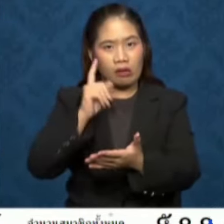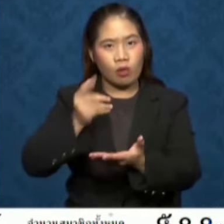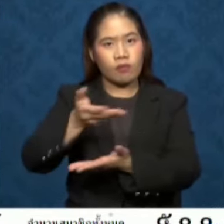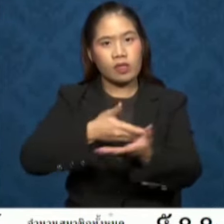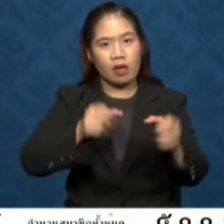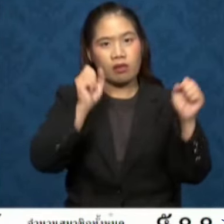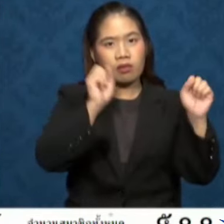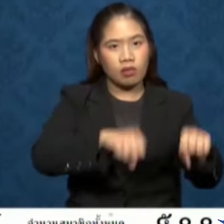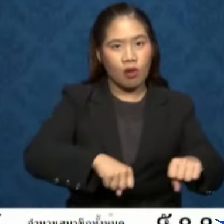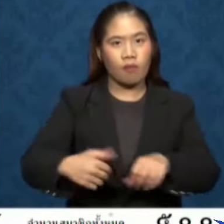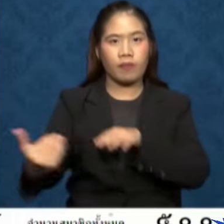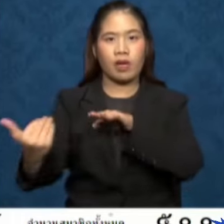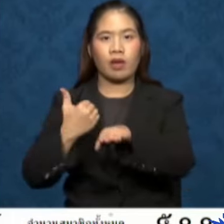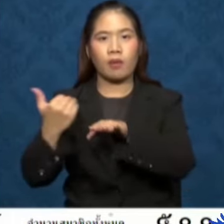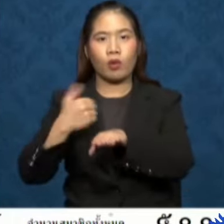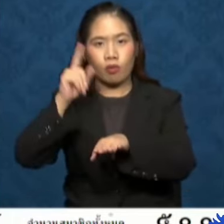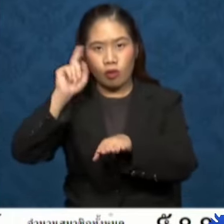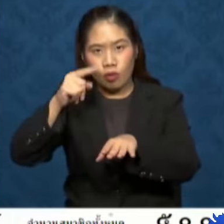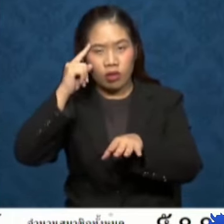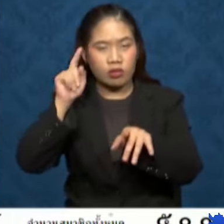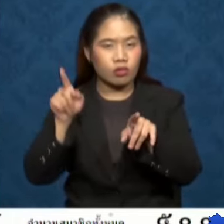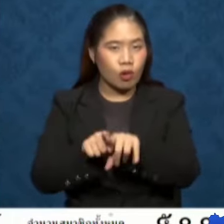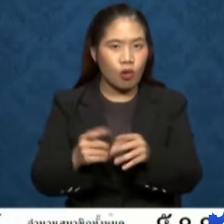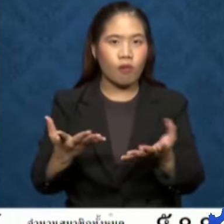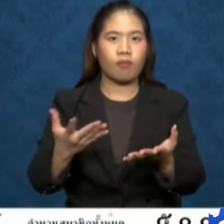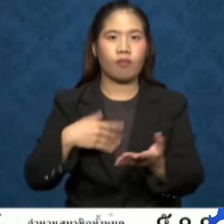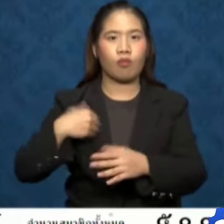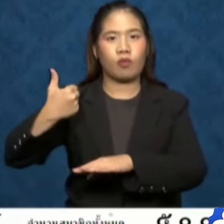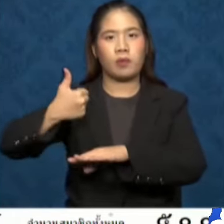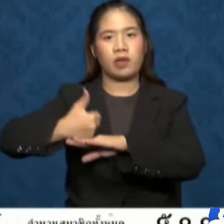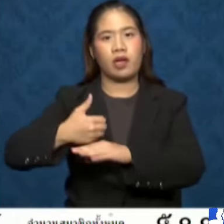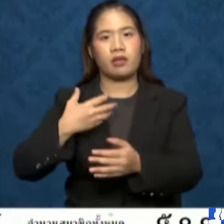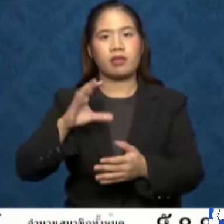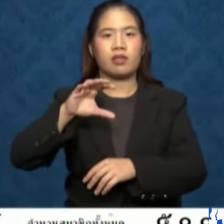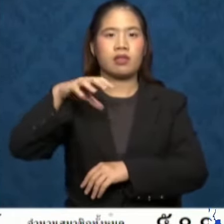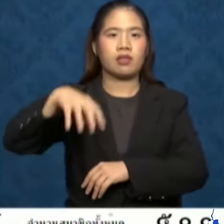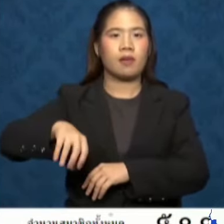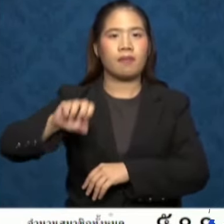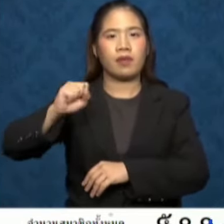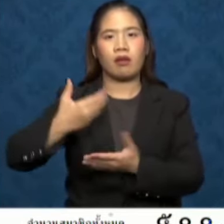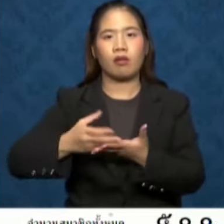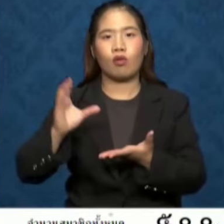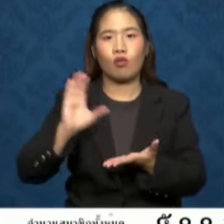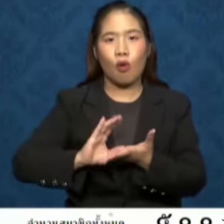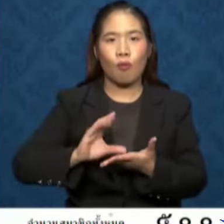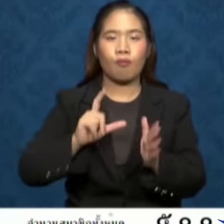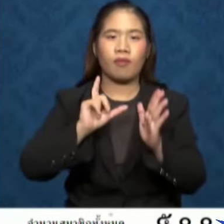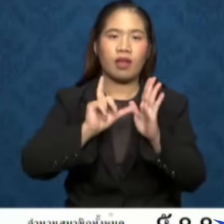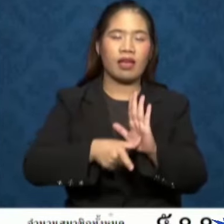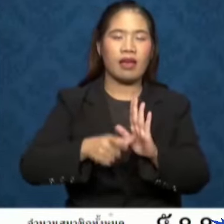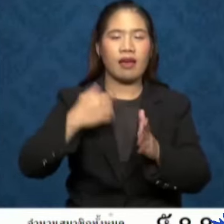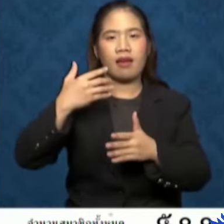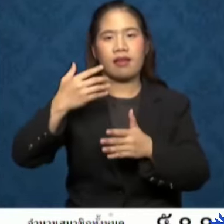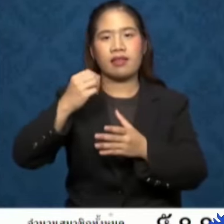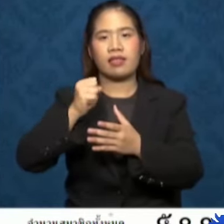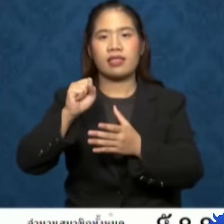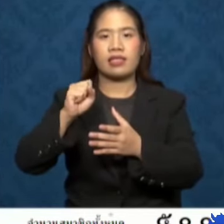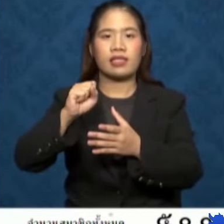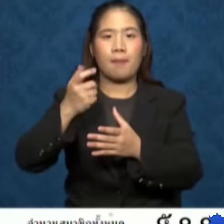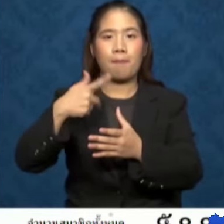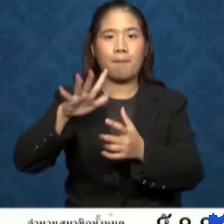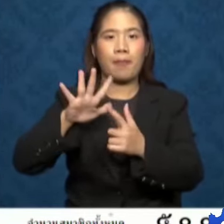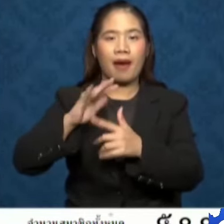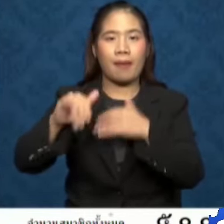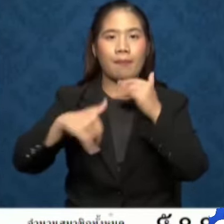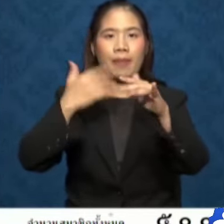การกระทรวงคมนาคมก็ต้องเห็นชอบผู้อำนวยการสำนักงบประมาณเลขาสภาพัฒเลขาธิการ eecผู้ว่าการ